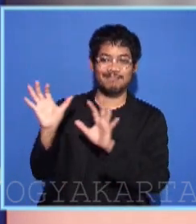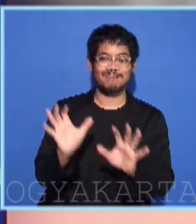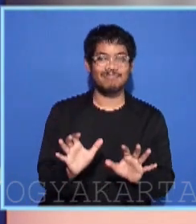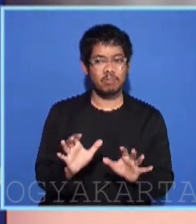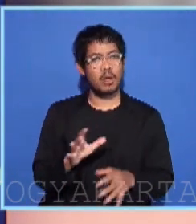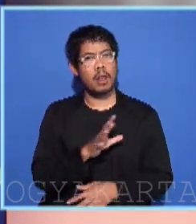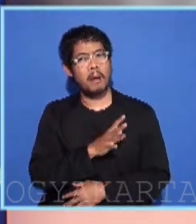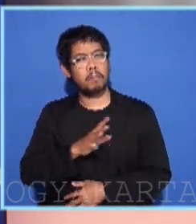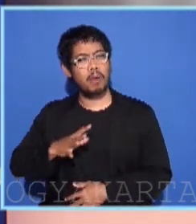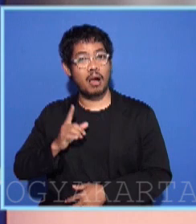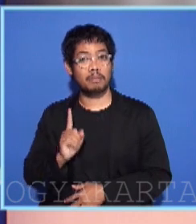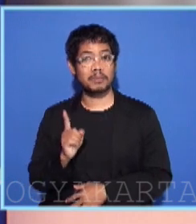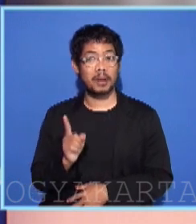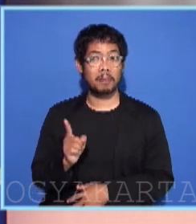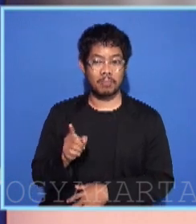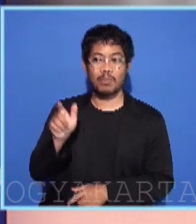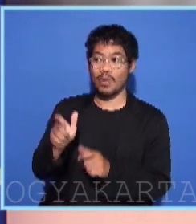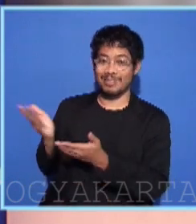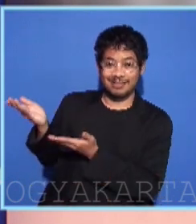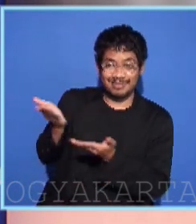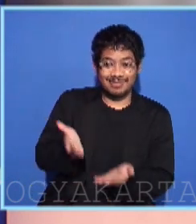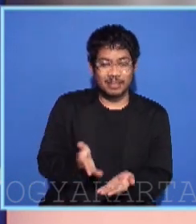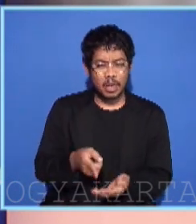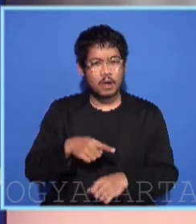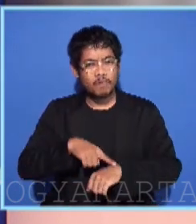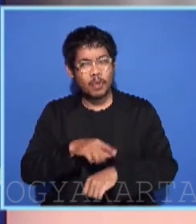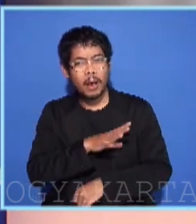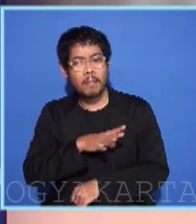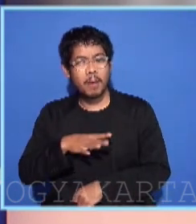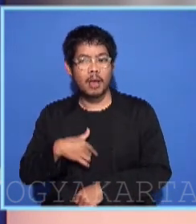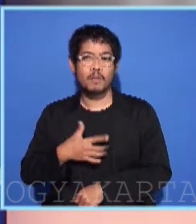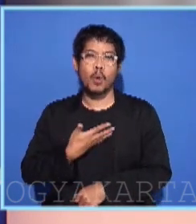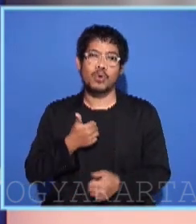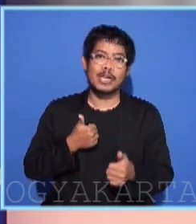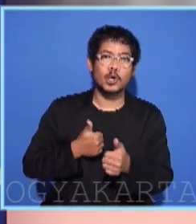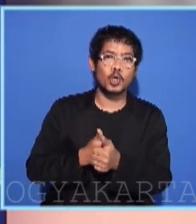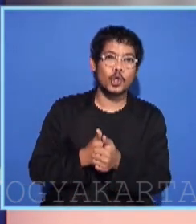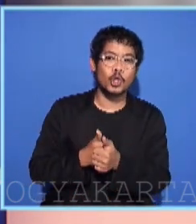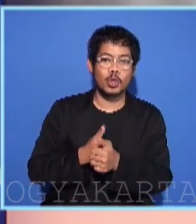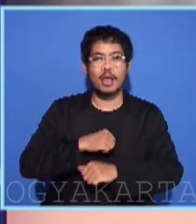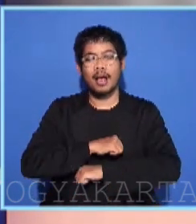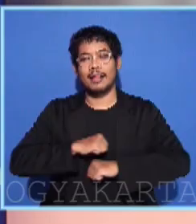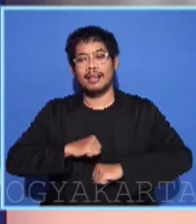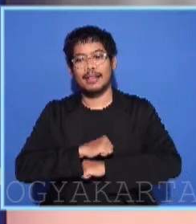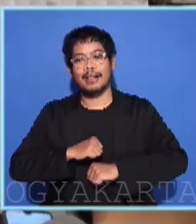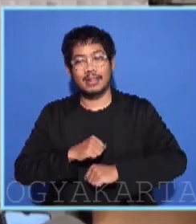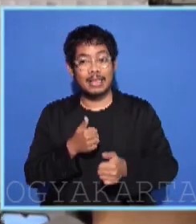akan menghabiskan waktu lebih lama di DIY lantaran ada perasaan ingin mengikuti ajang olahraga sambil